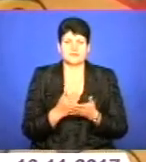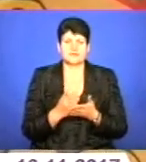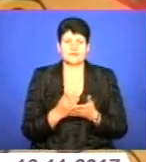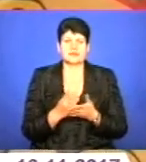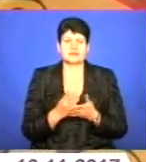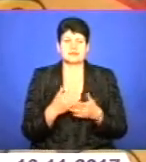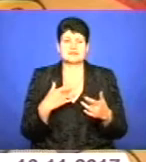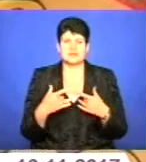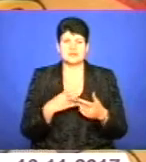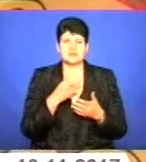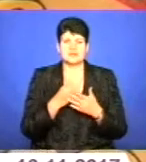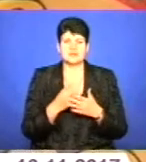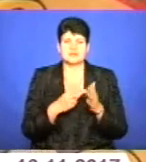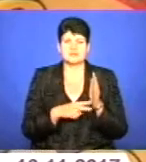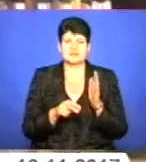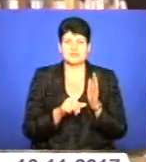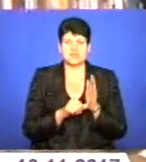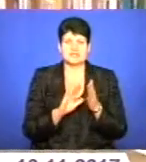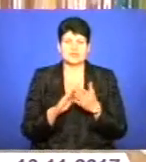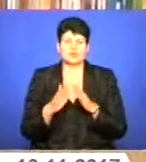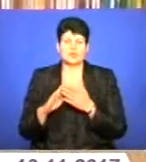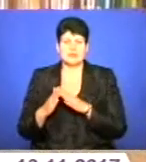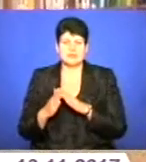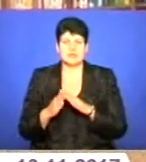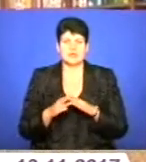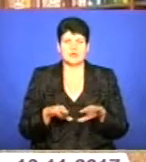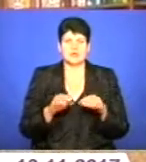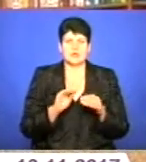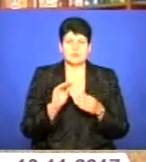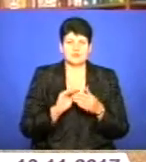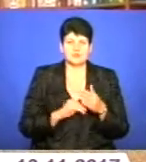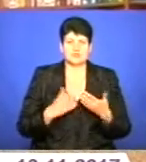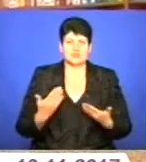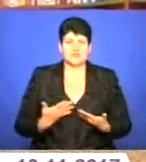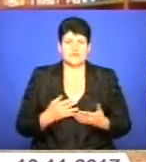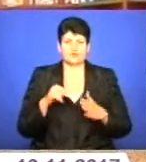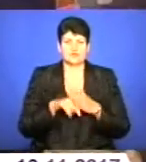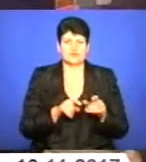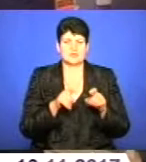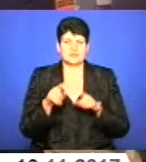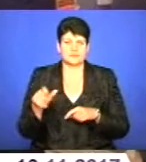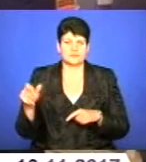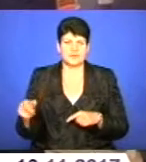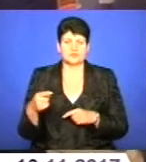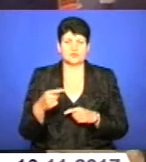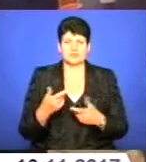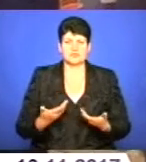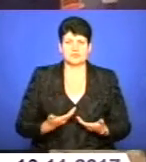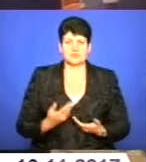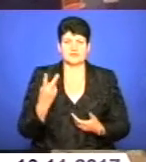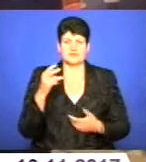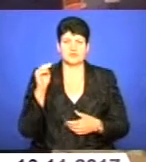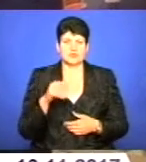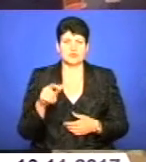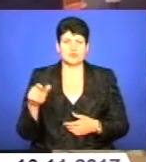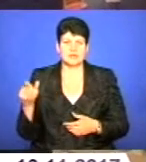передбачає 76 змодельованих ситуацій, які описують життя внутрішньопереселених осіб. На Тернопільщині проживає більше 2000